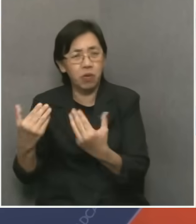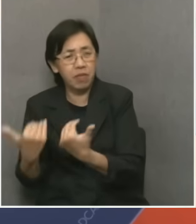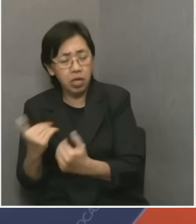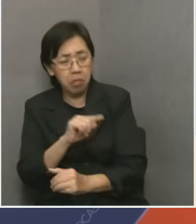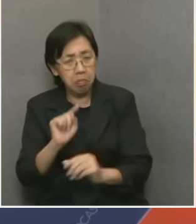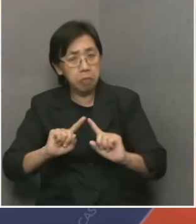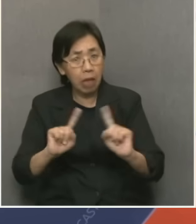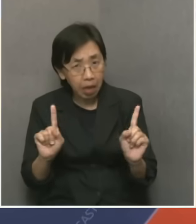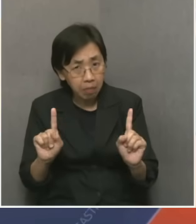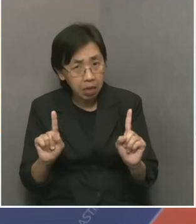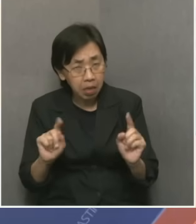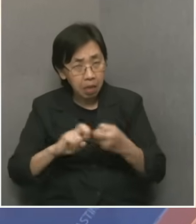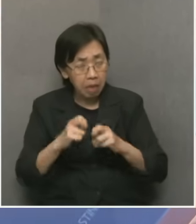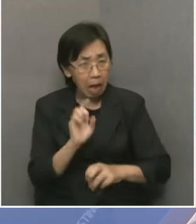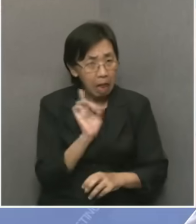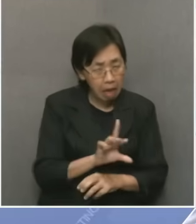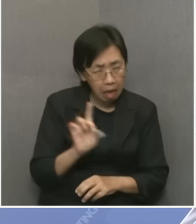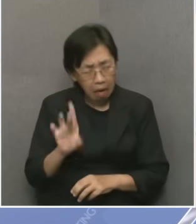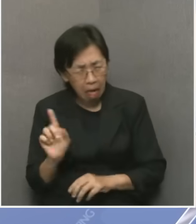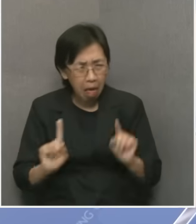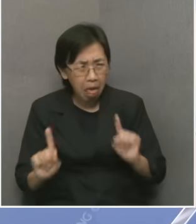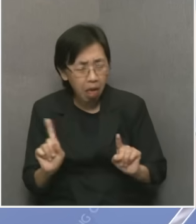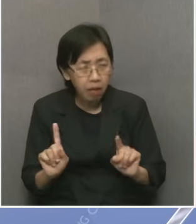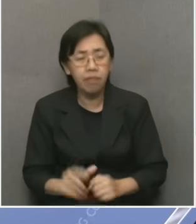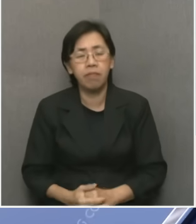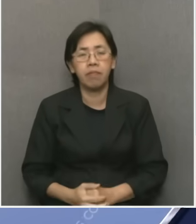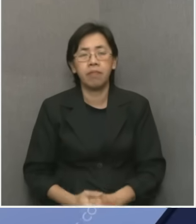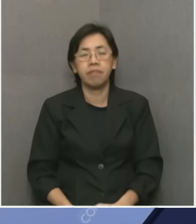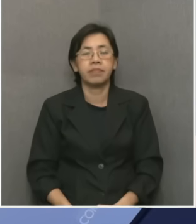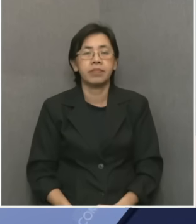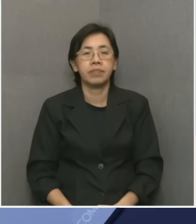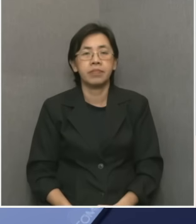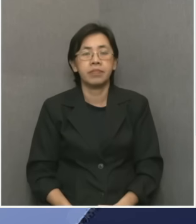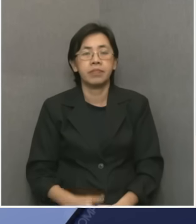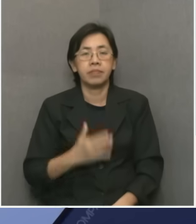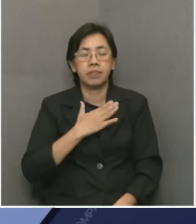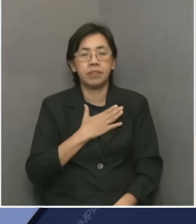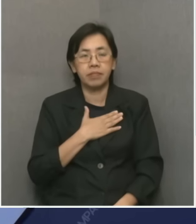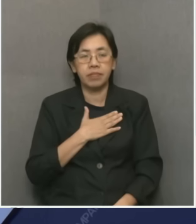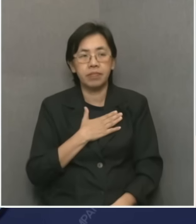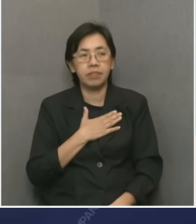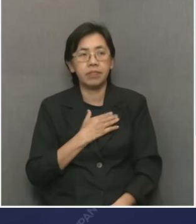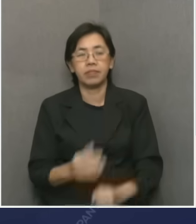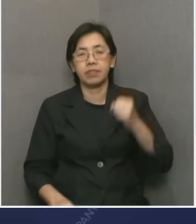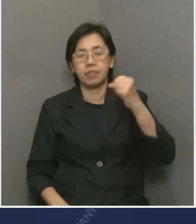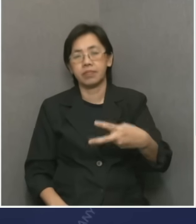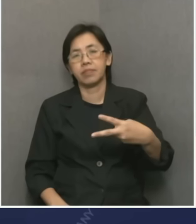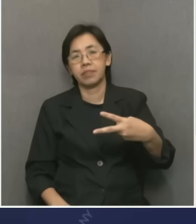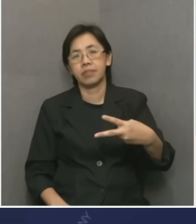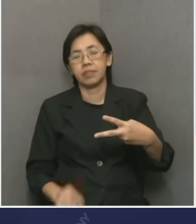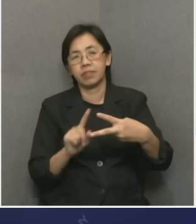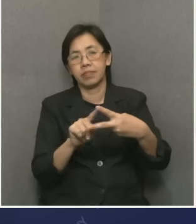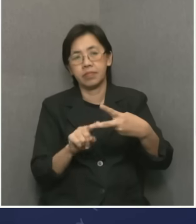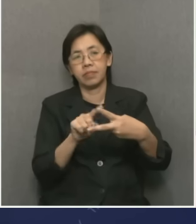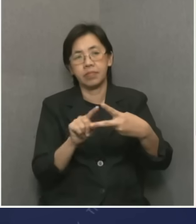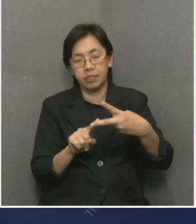แรงแตกต่างกันมากน้อยขนาดไหนคะ คือผมแบ่งออกเป็นสองลักษณะแล้วกัน